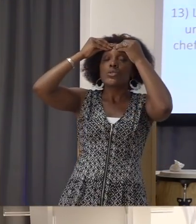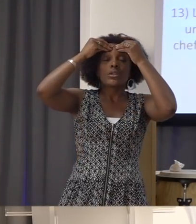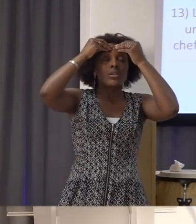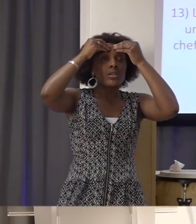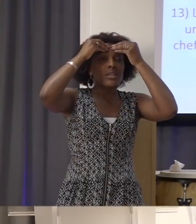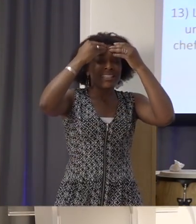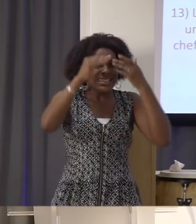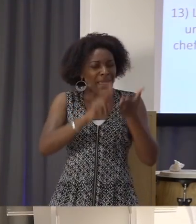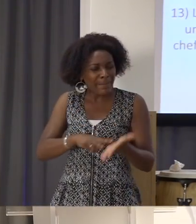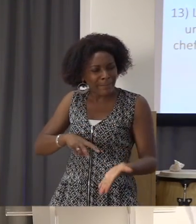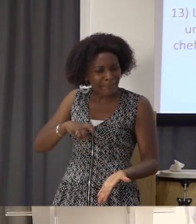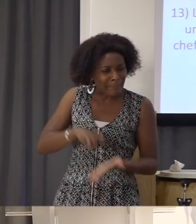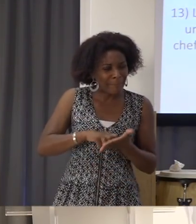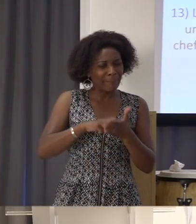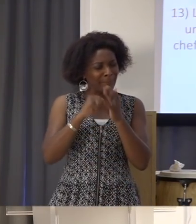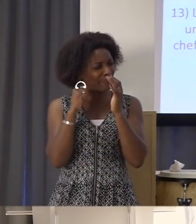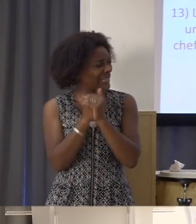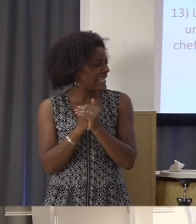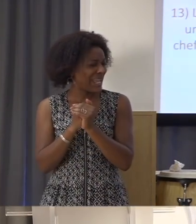savons plier nos genoux.